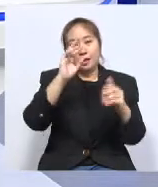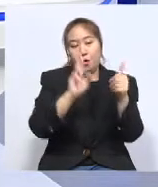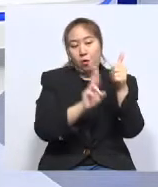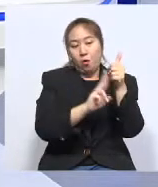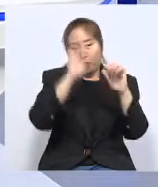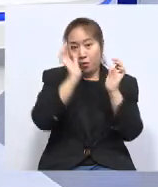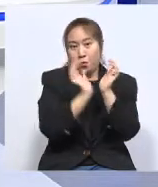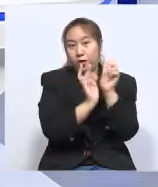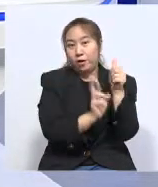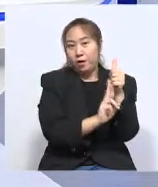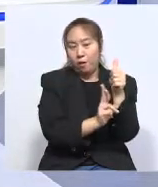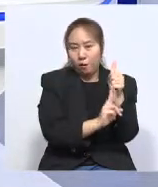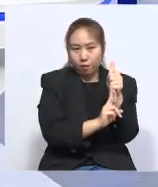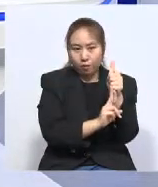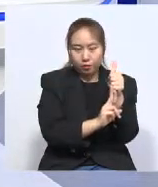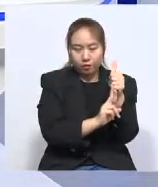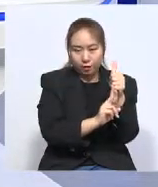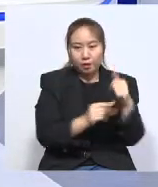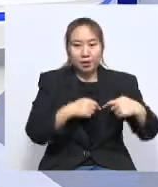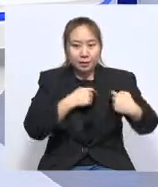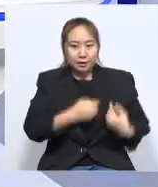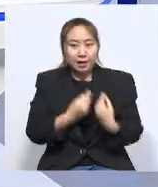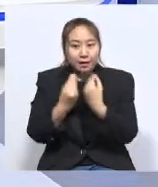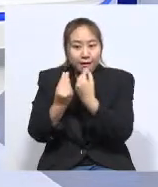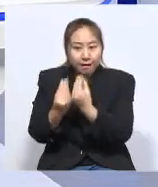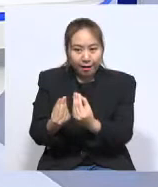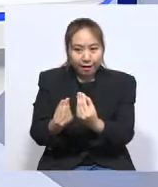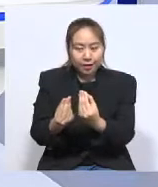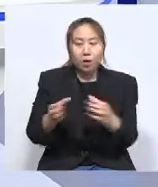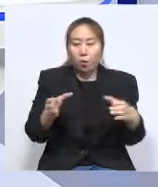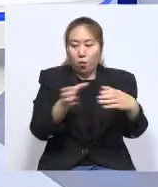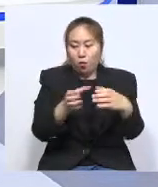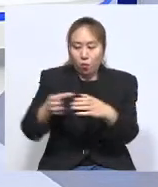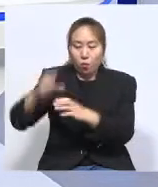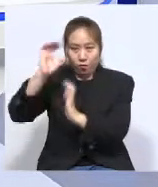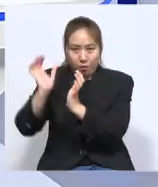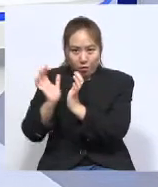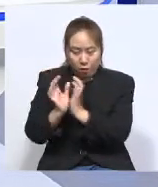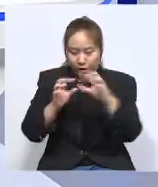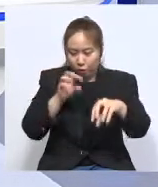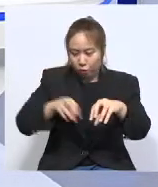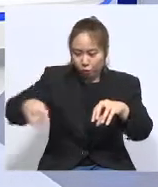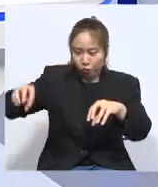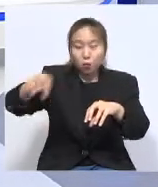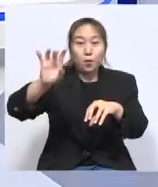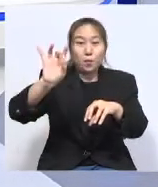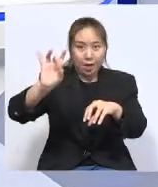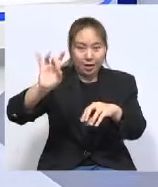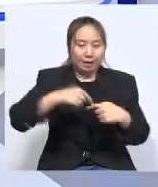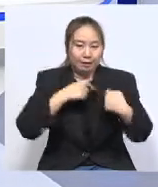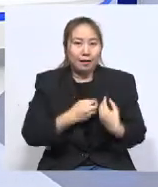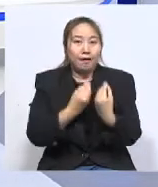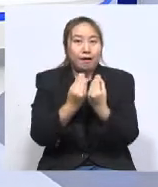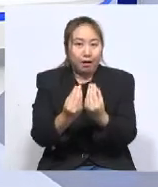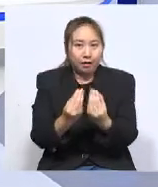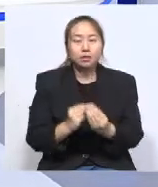รองผู้บัญชาการตำรวจแห่งชาติก็ได้ไปให้กำลังใจนะคะกองร้อยควบคุมฝูงชนทั้ง8จุดนะคะที่ประจำการอยู่ตรงนั้นด้วย เ